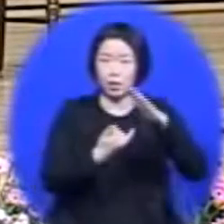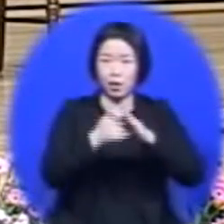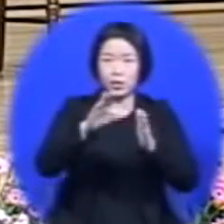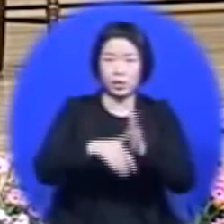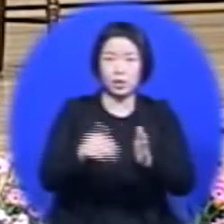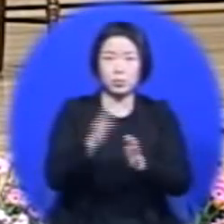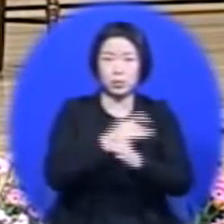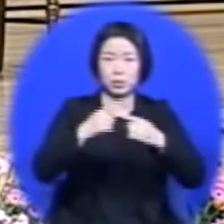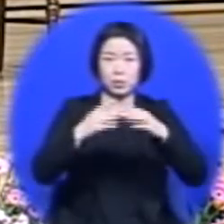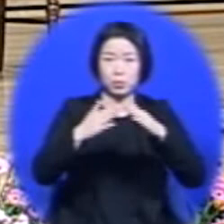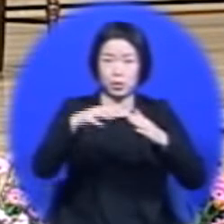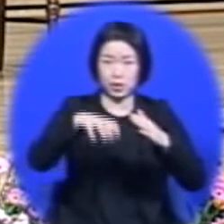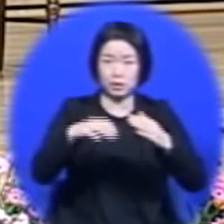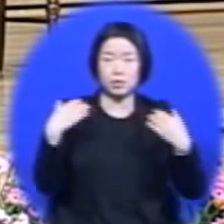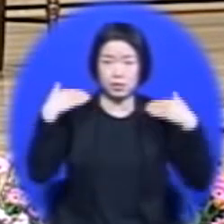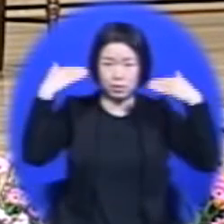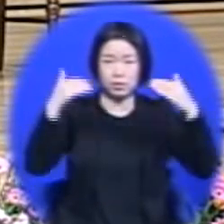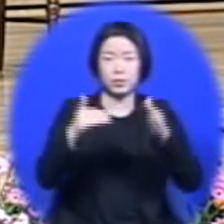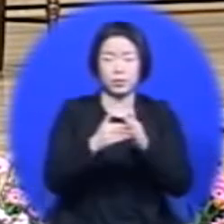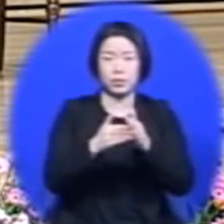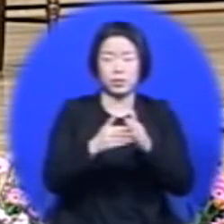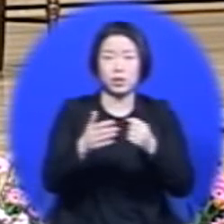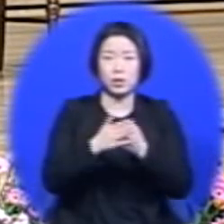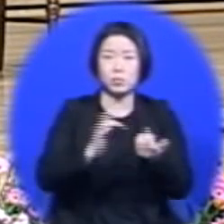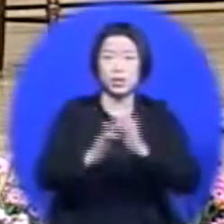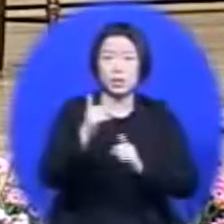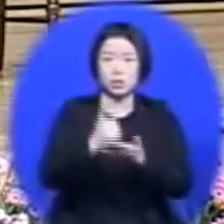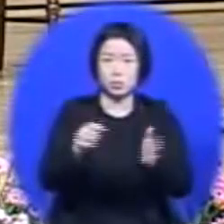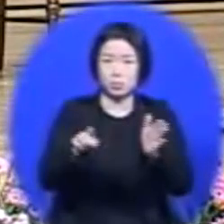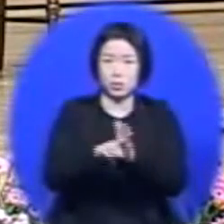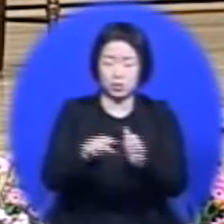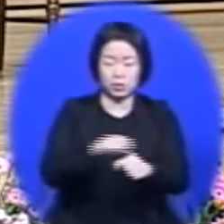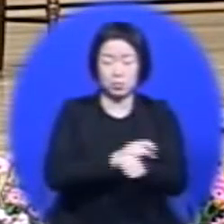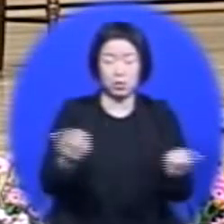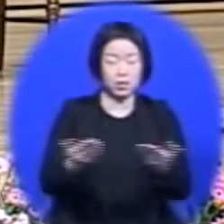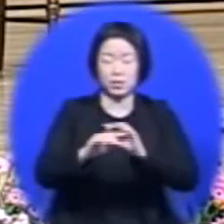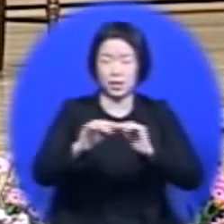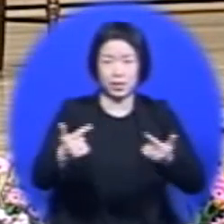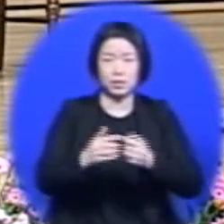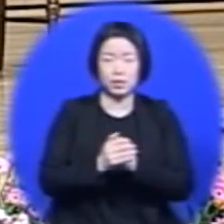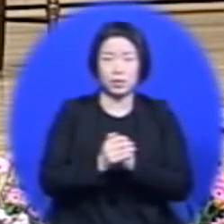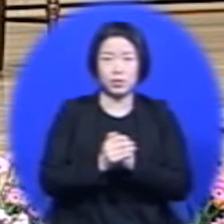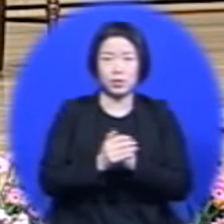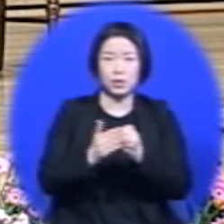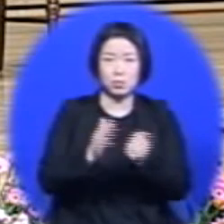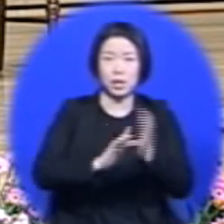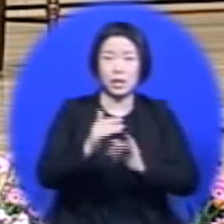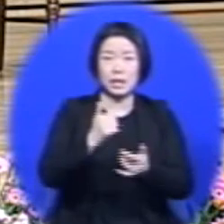교회에서 자랐습니다. 그래서 예수 믿는 것이 저에게 특별한 일이 아니었습니다. 그래서 저는 예수를 믿는